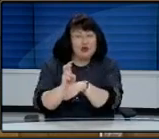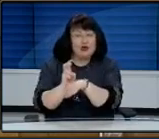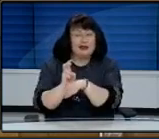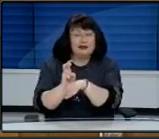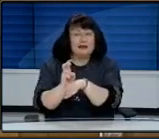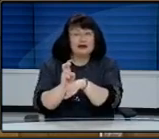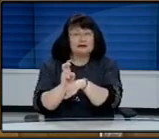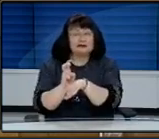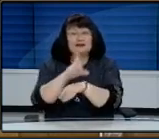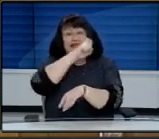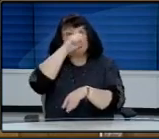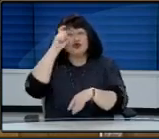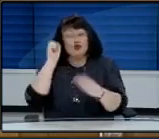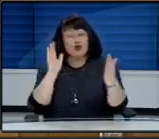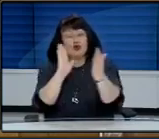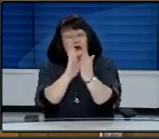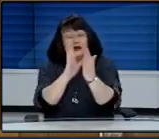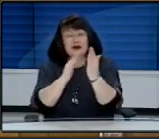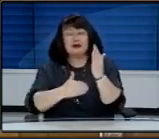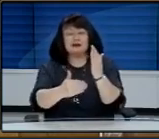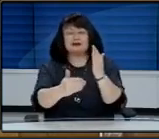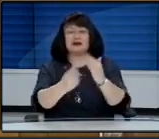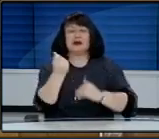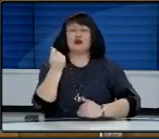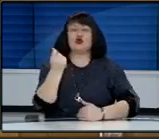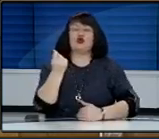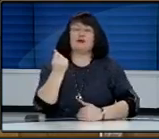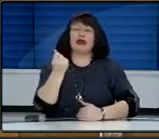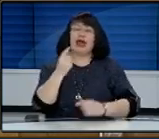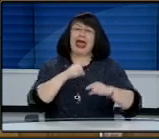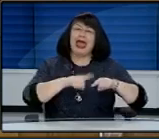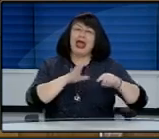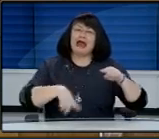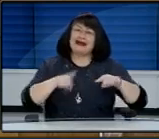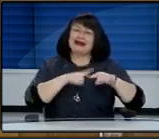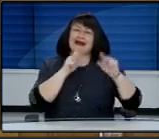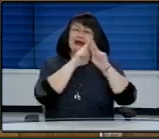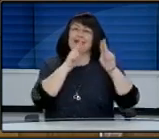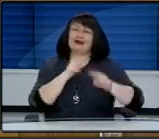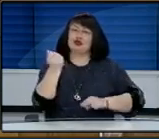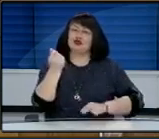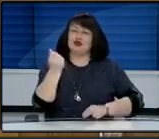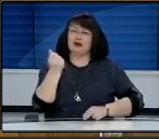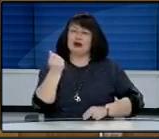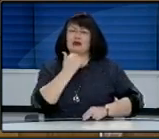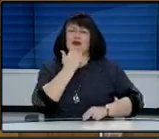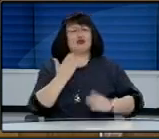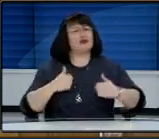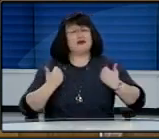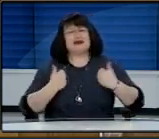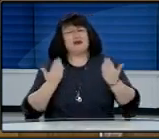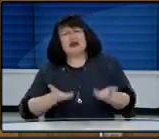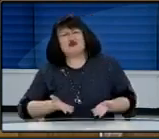για να αντιμετωπίσει τις δυσκολίες στις οποίες βρίσκεται η οικονομία, η διεθνής και η ελληνική. Δεν μπορούμε να παίζουμε. Δεν μπορούμε να παίζουμε.